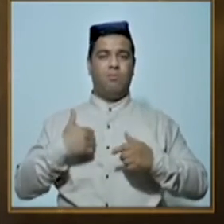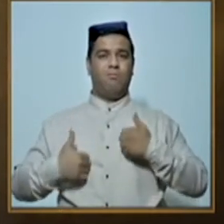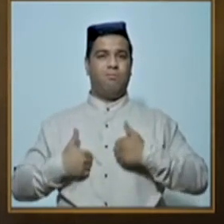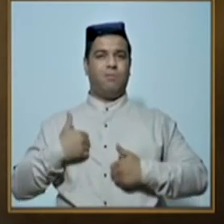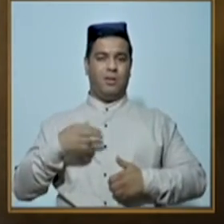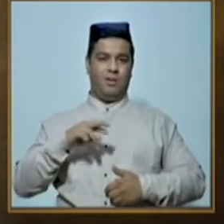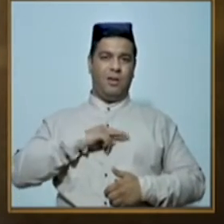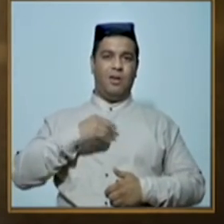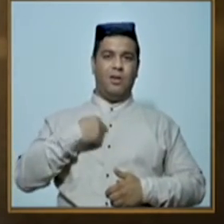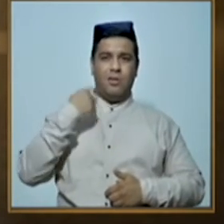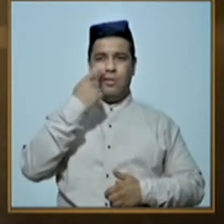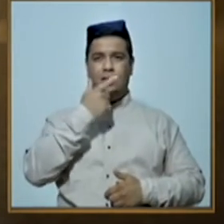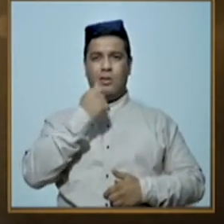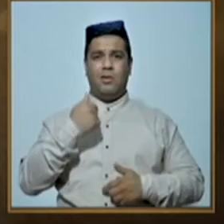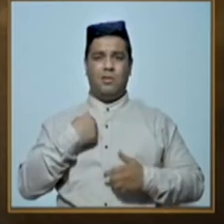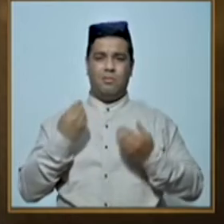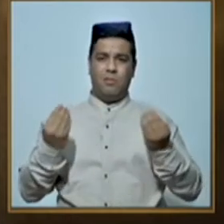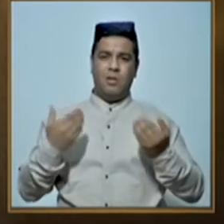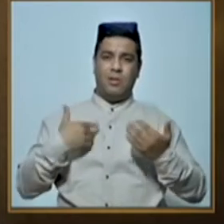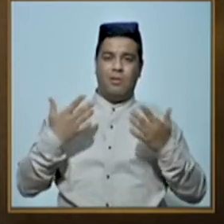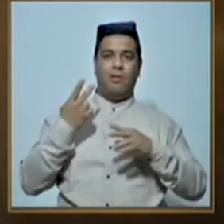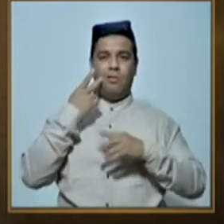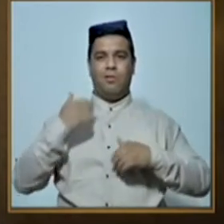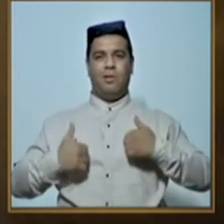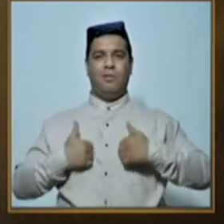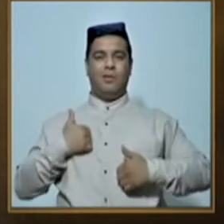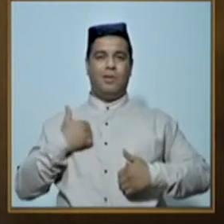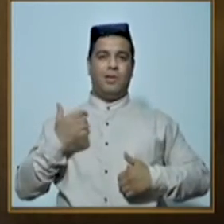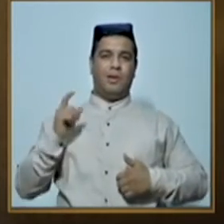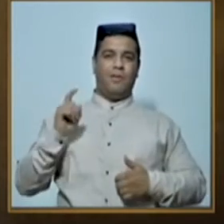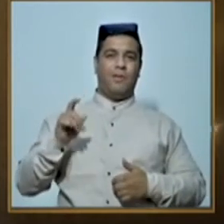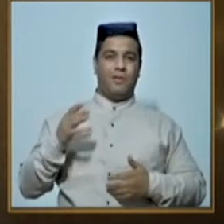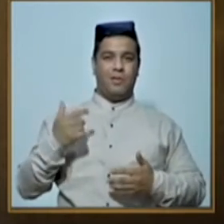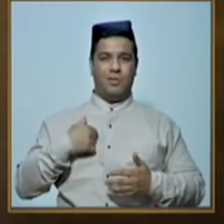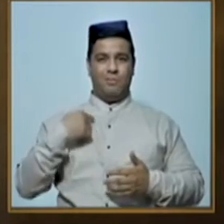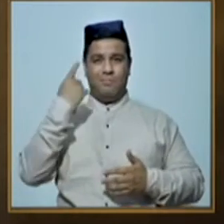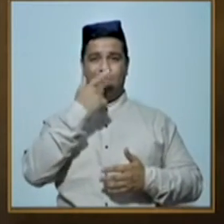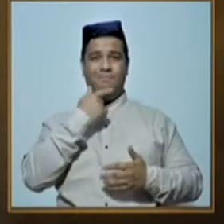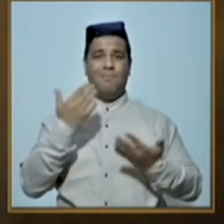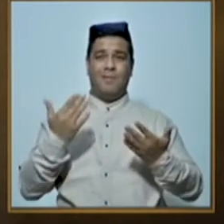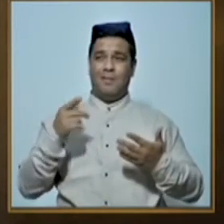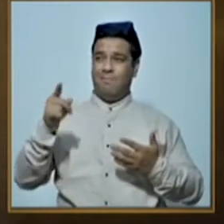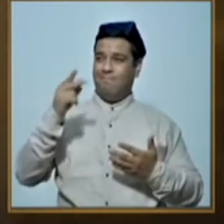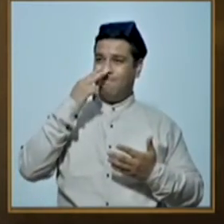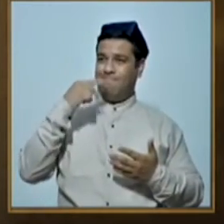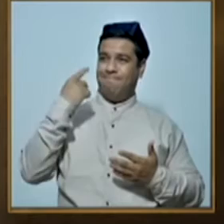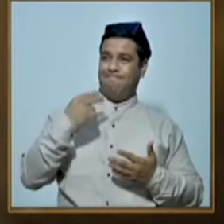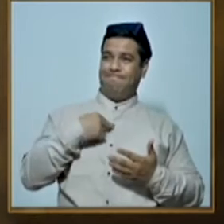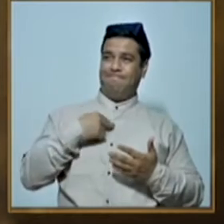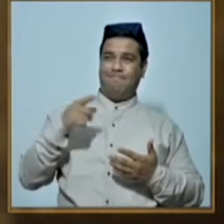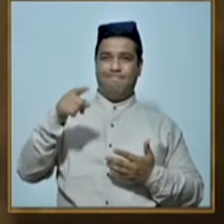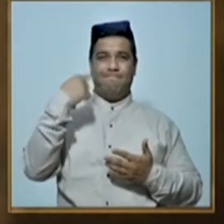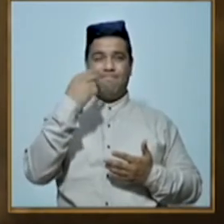tutadi. O'zidan o'zi faxrlanadi, ajablanadi. Voh deydi, men chiroyliman, ana xotin mendan xunuk ekan, unisi